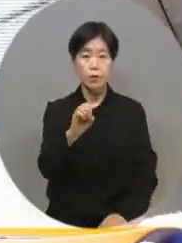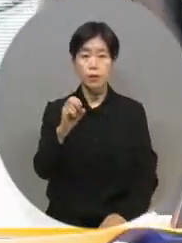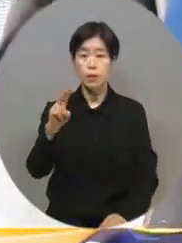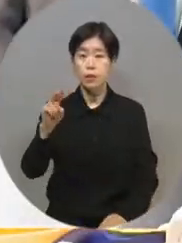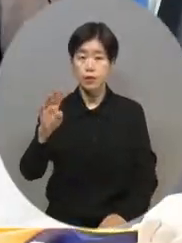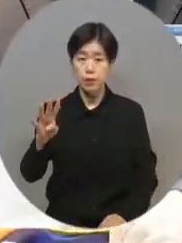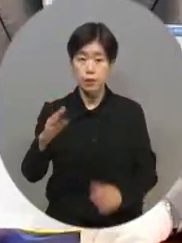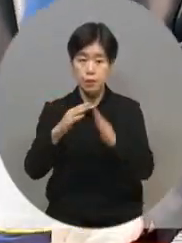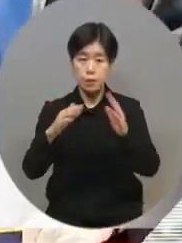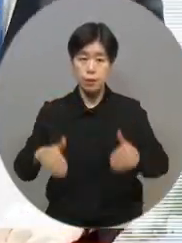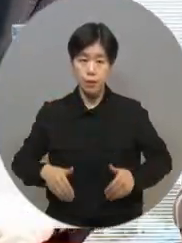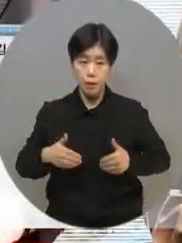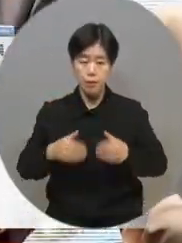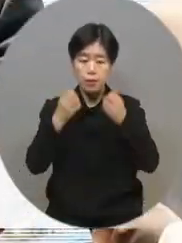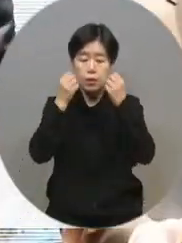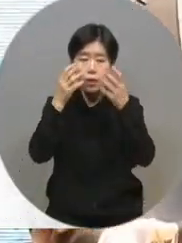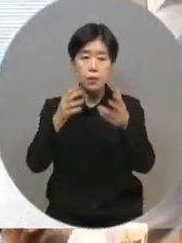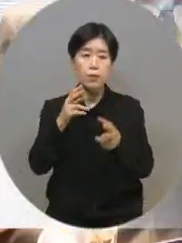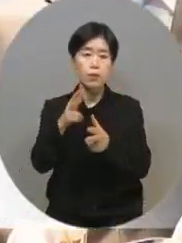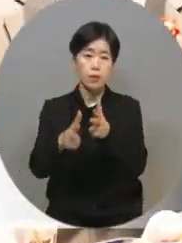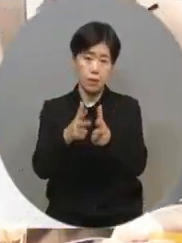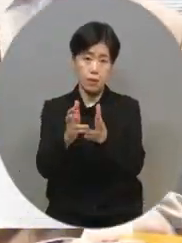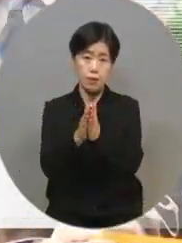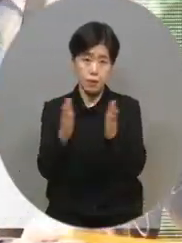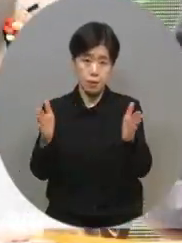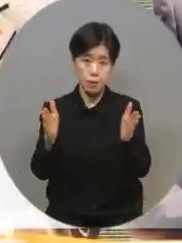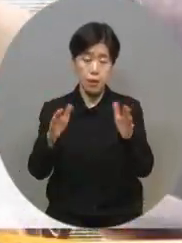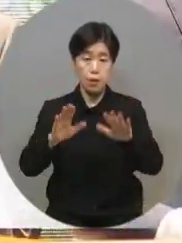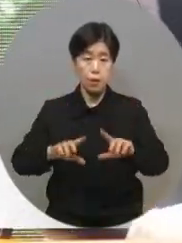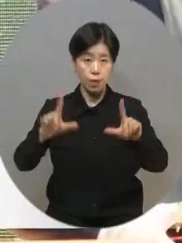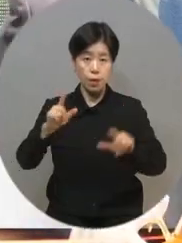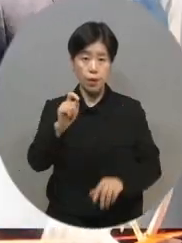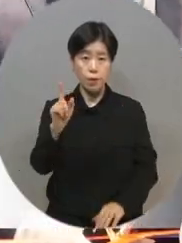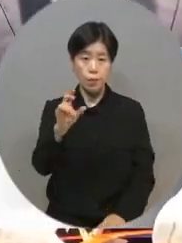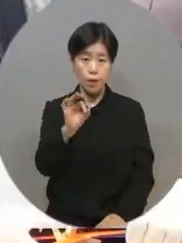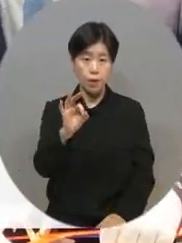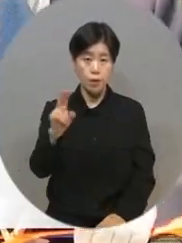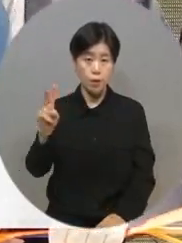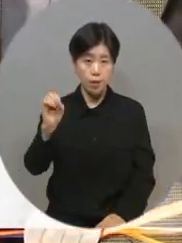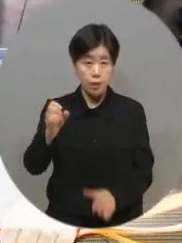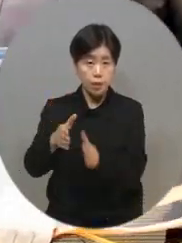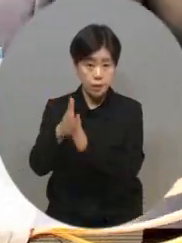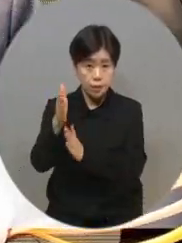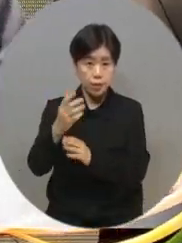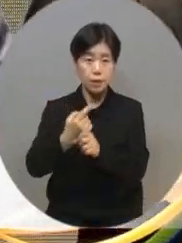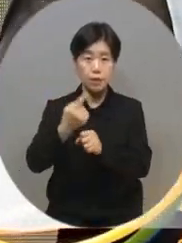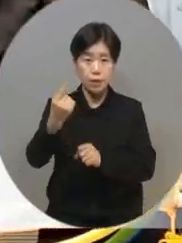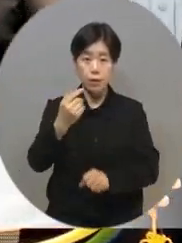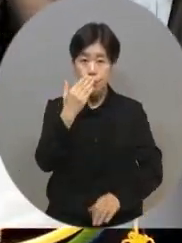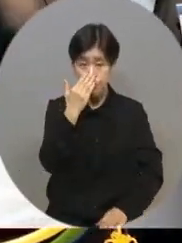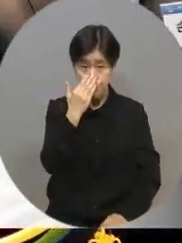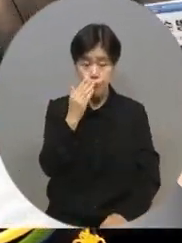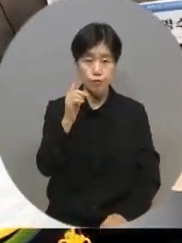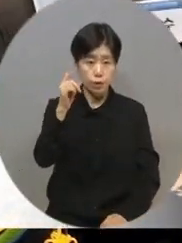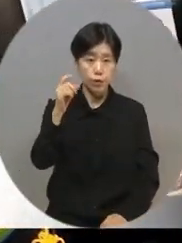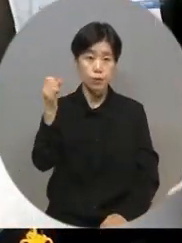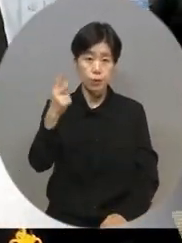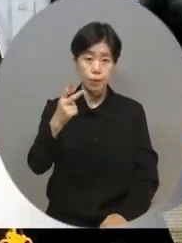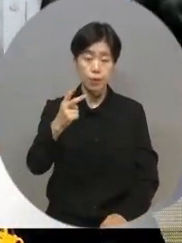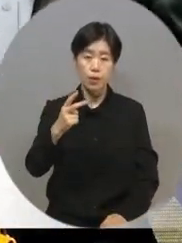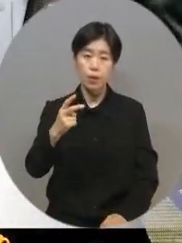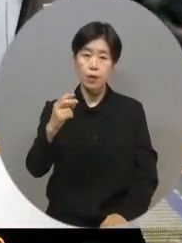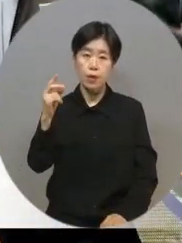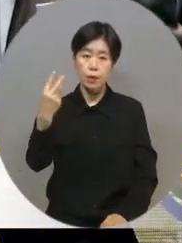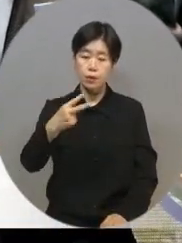2024년 전남도 신규 시책으로 올해 광양시를 시작으로 내년 순천시, 오는 2026년